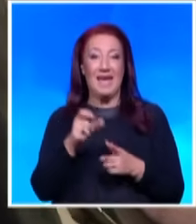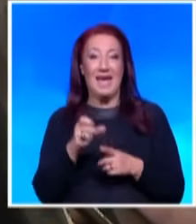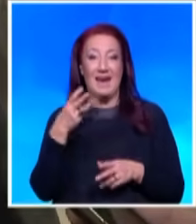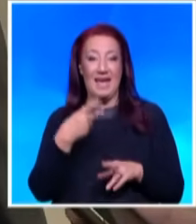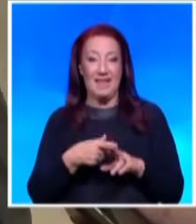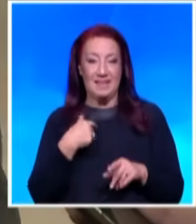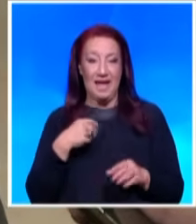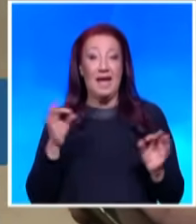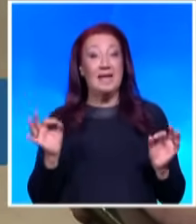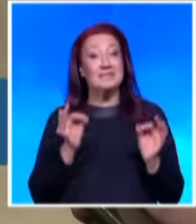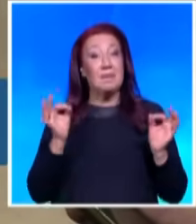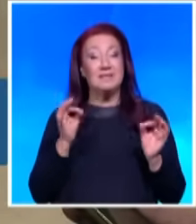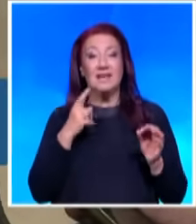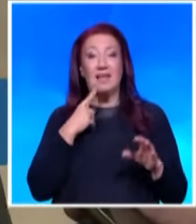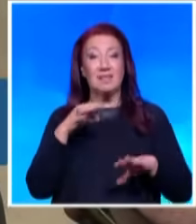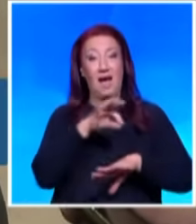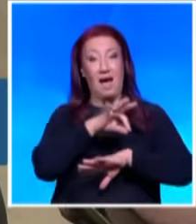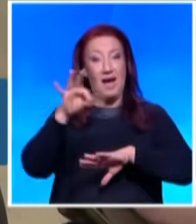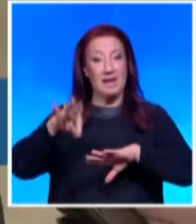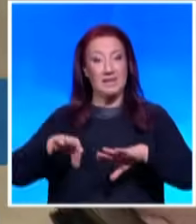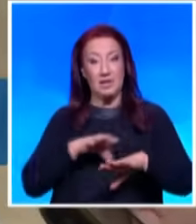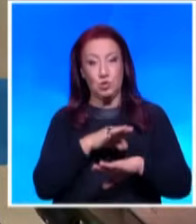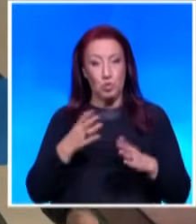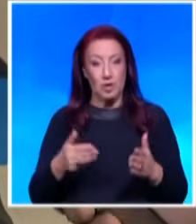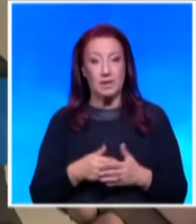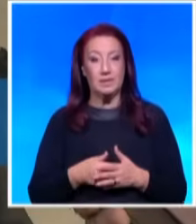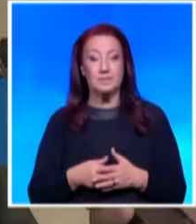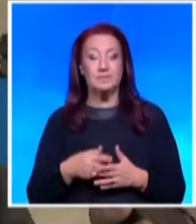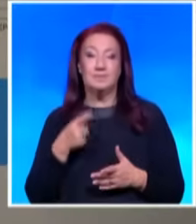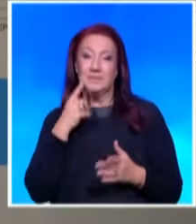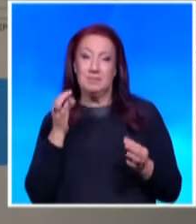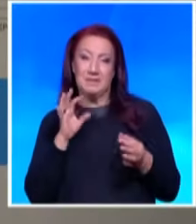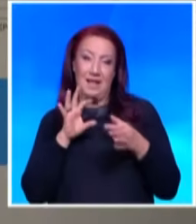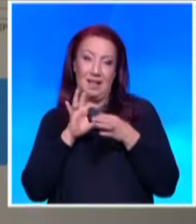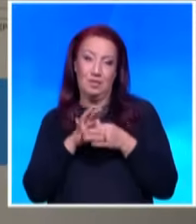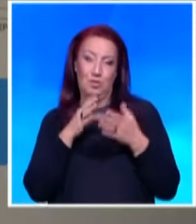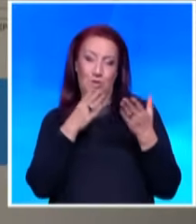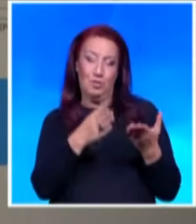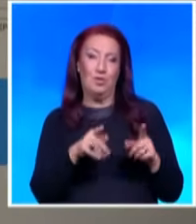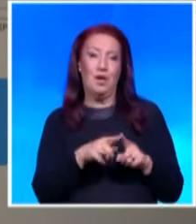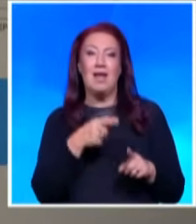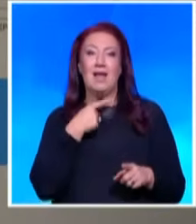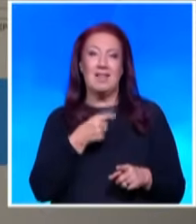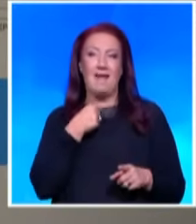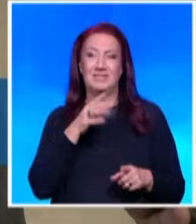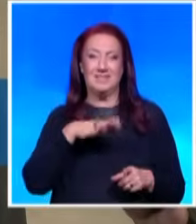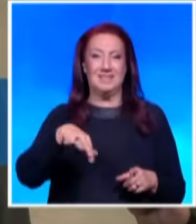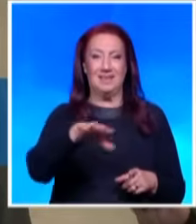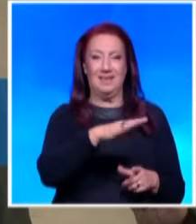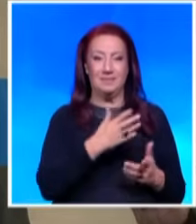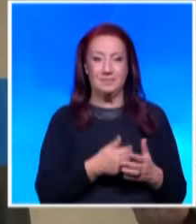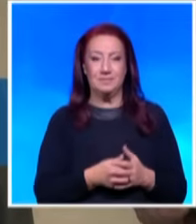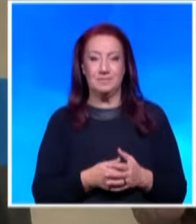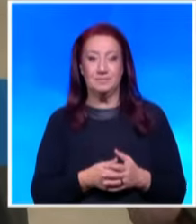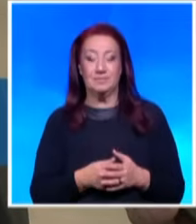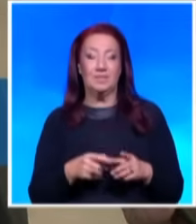специална архитектура, насочена към привържениците на Левски. Това си е тяхната метростанция. Както